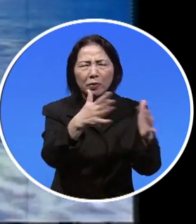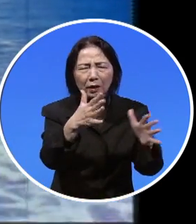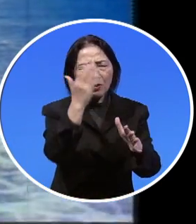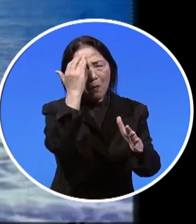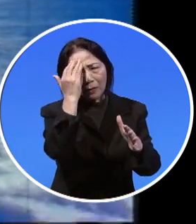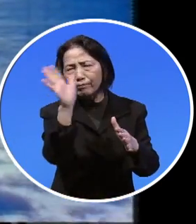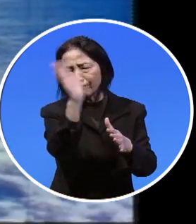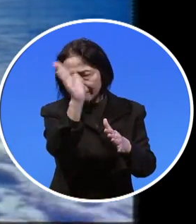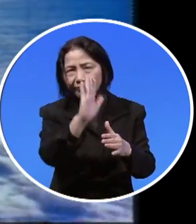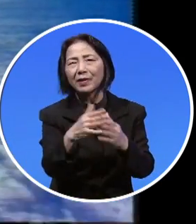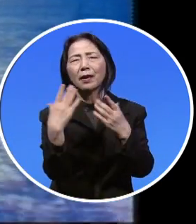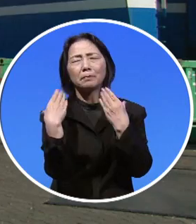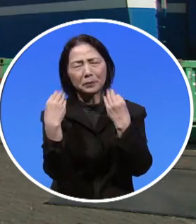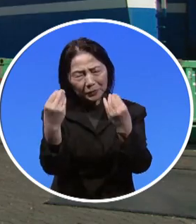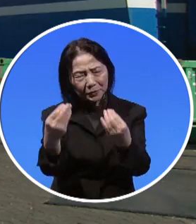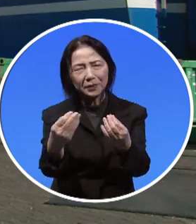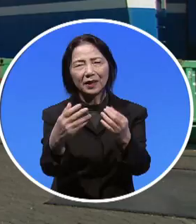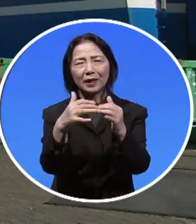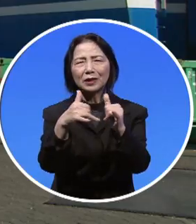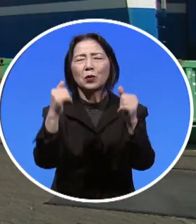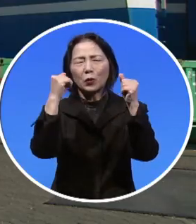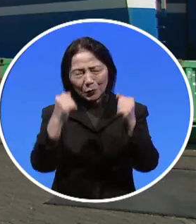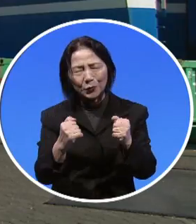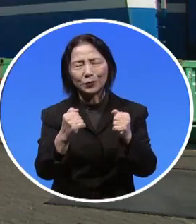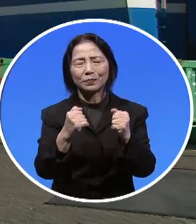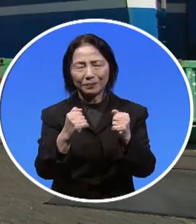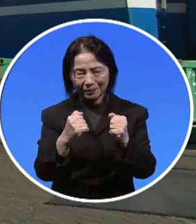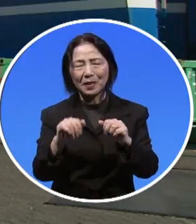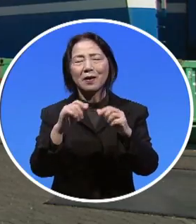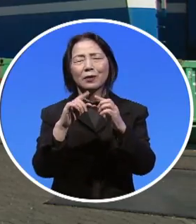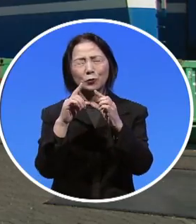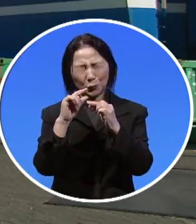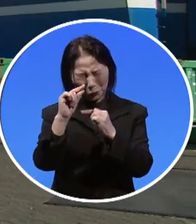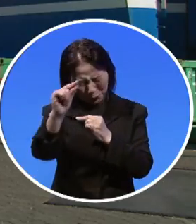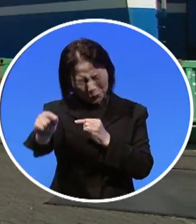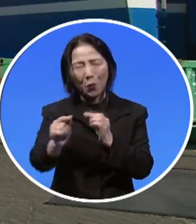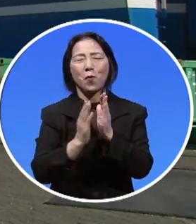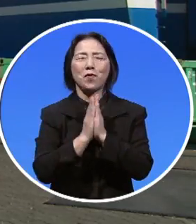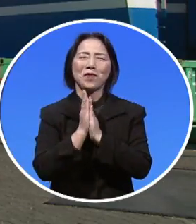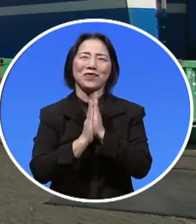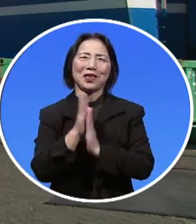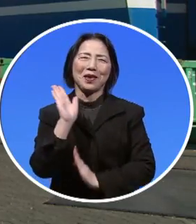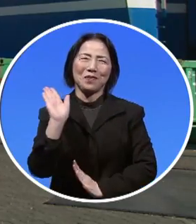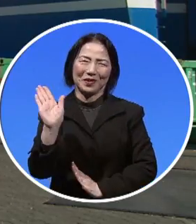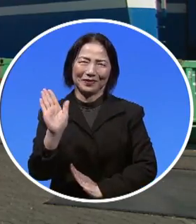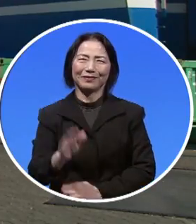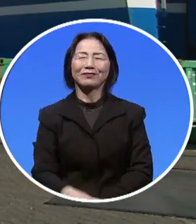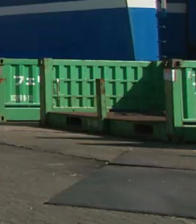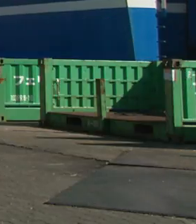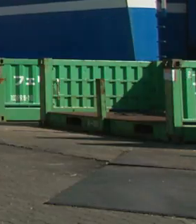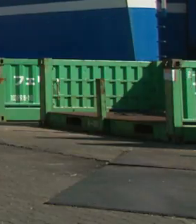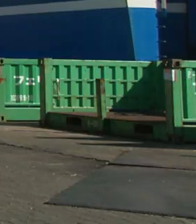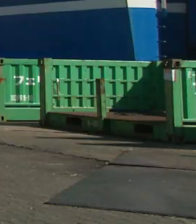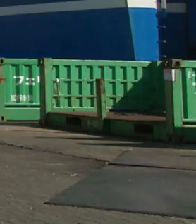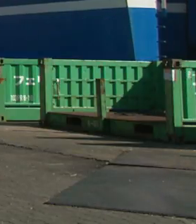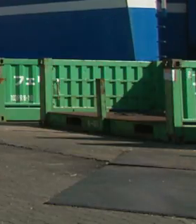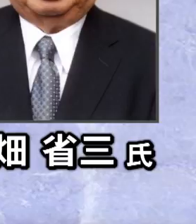内容メダイ栄光種間際が健全であることによって